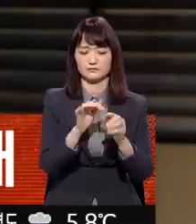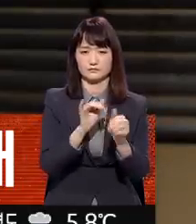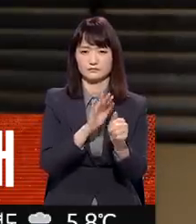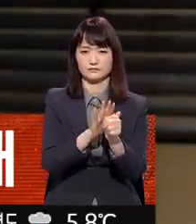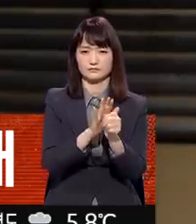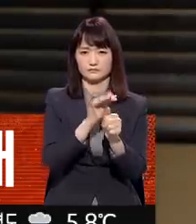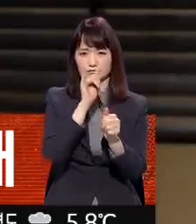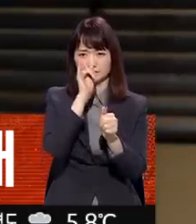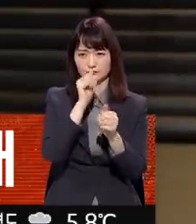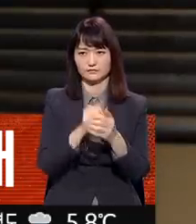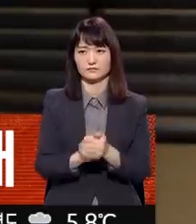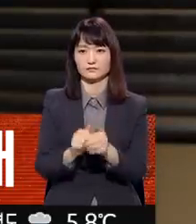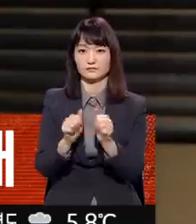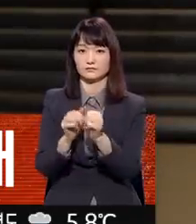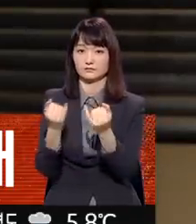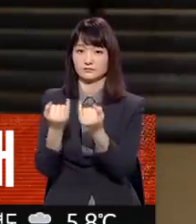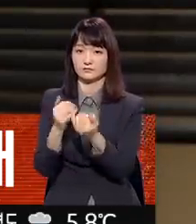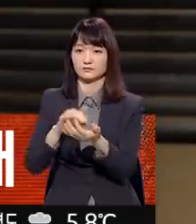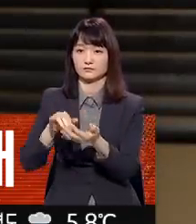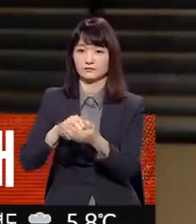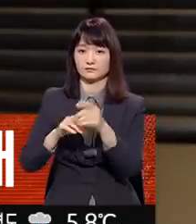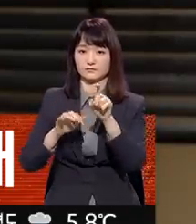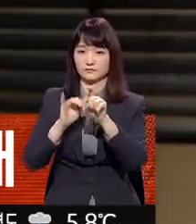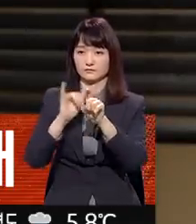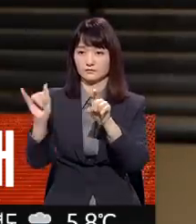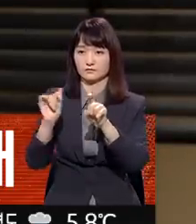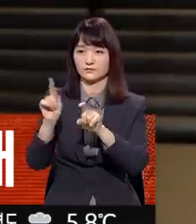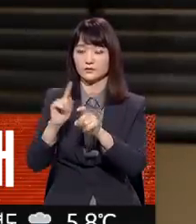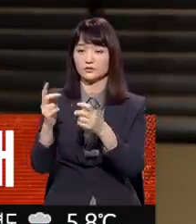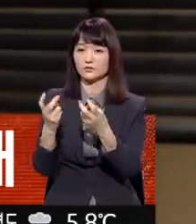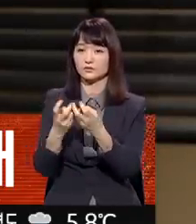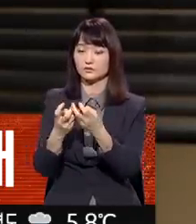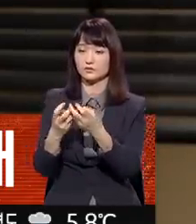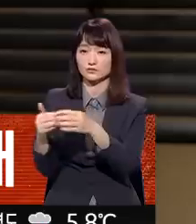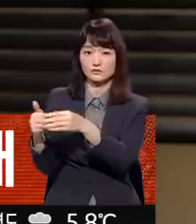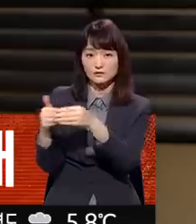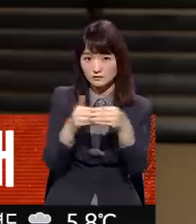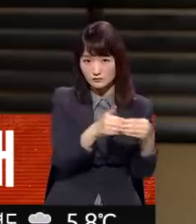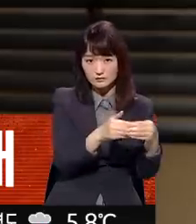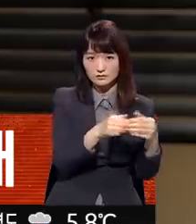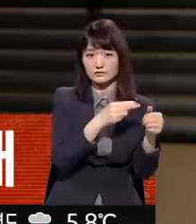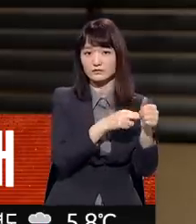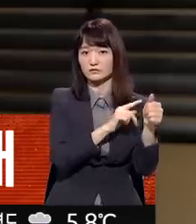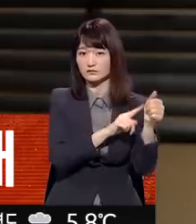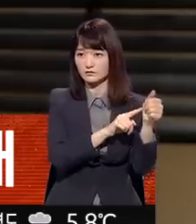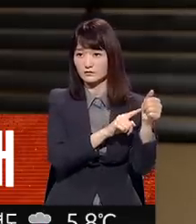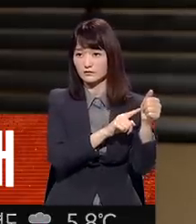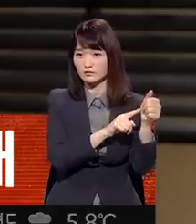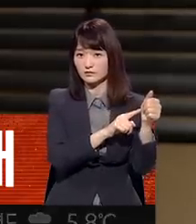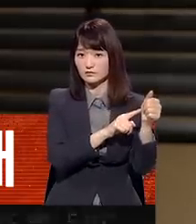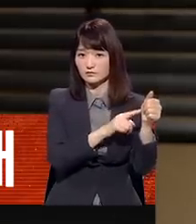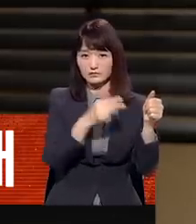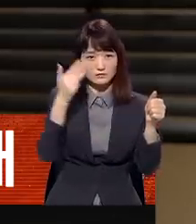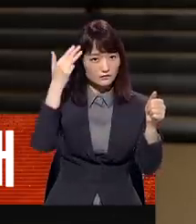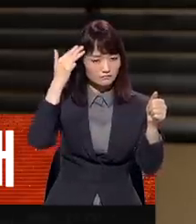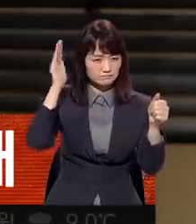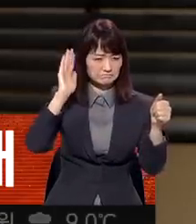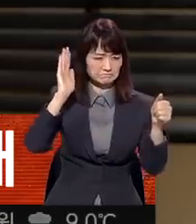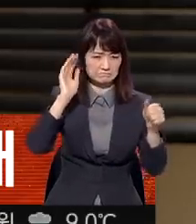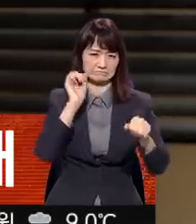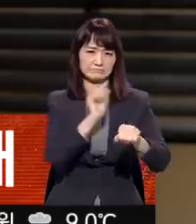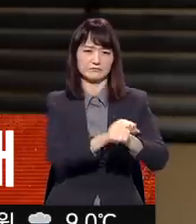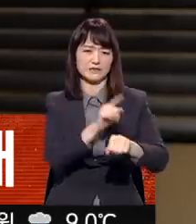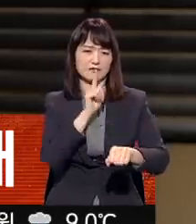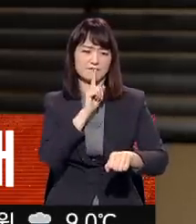마찬가지예요. 이 남녀 한 10여 명이 있는데 어떤 방식으로 데리고 왔냐면 이 선생이라는 사람이 철학 강의 같은 걸 잘하니까